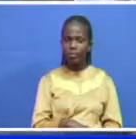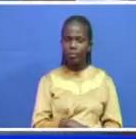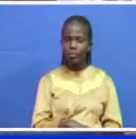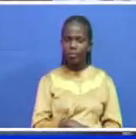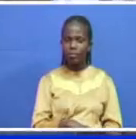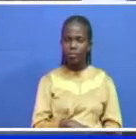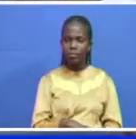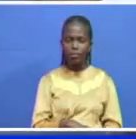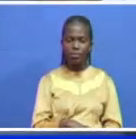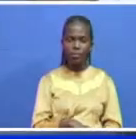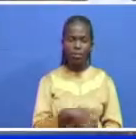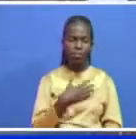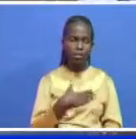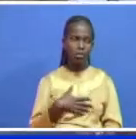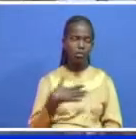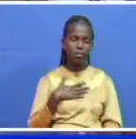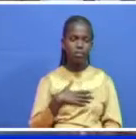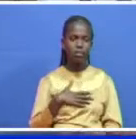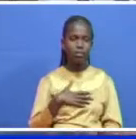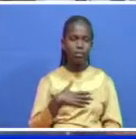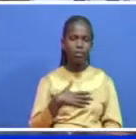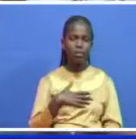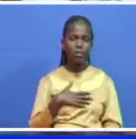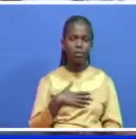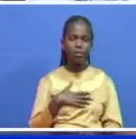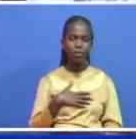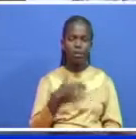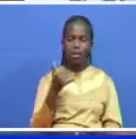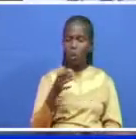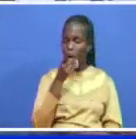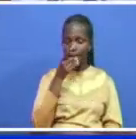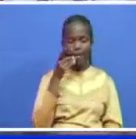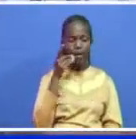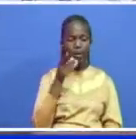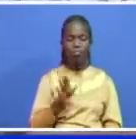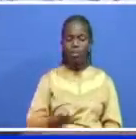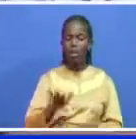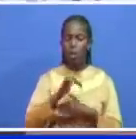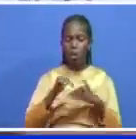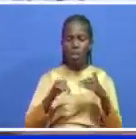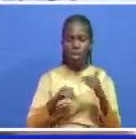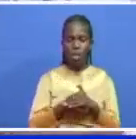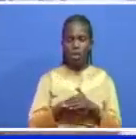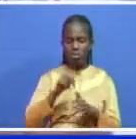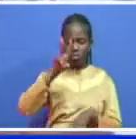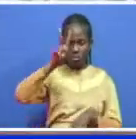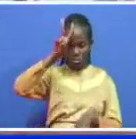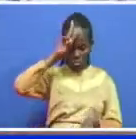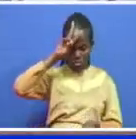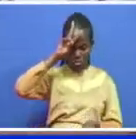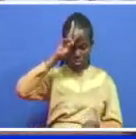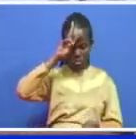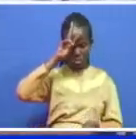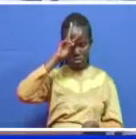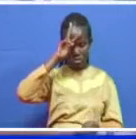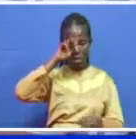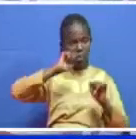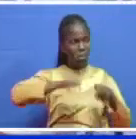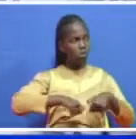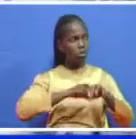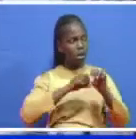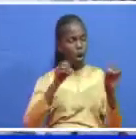Fanya maslaha tafadhali. Saa hii kuna ukame kila bahali. Mbuzi hawezi hama. Hawezi